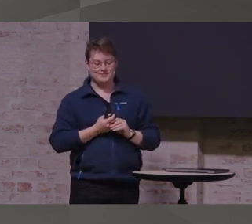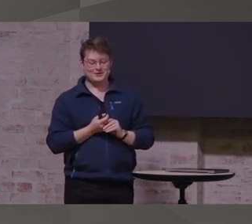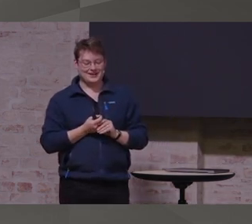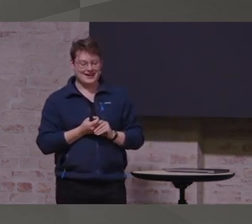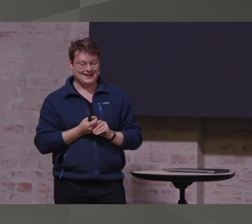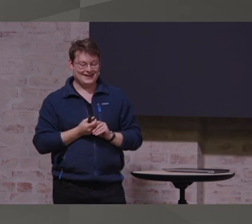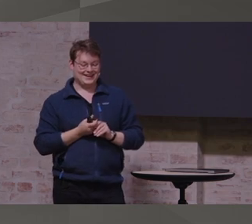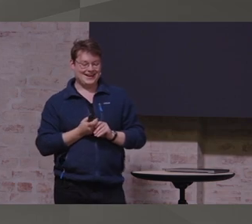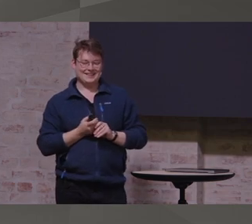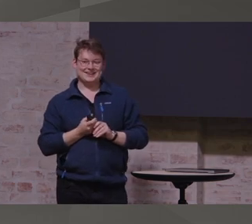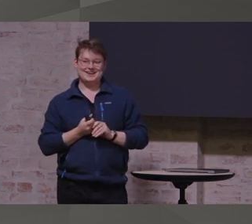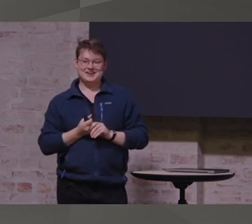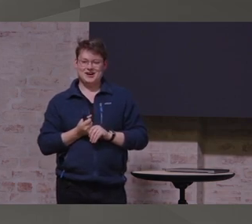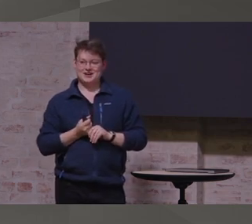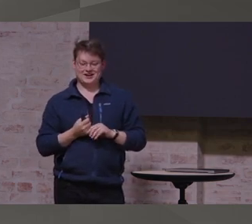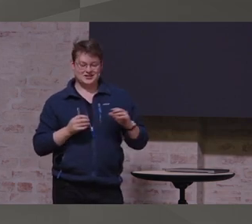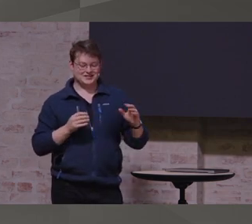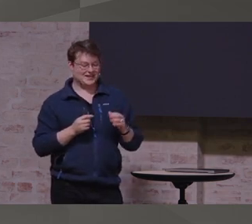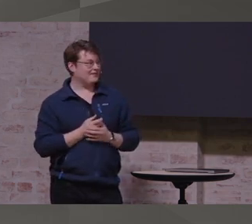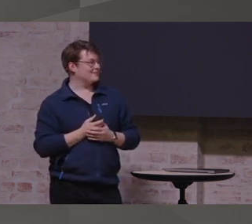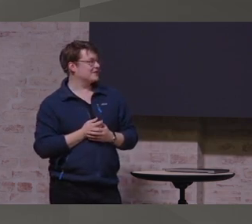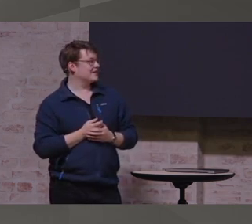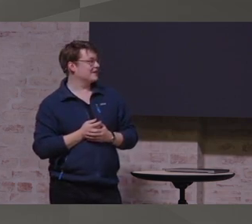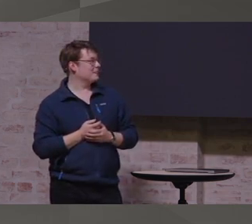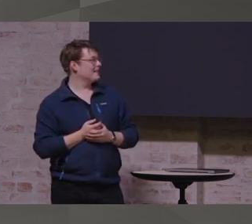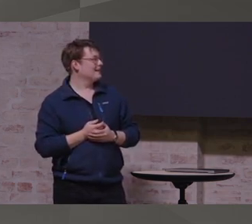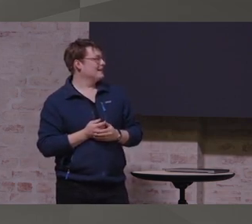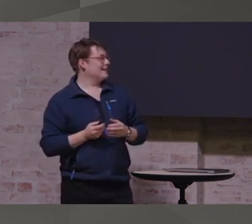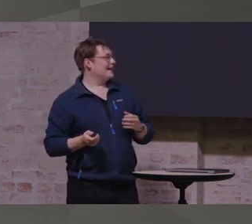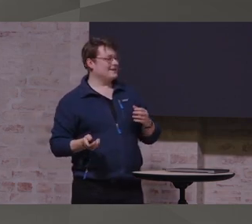hvor vi kan bruke det her enda. Annet enn kanskje skrekkfilmsjangeren da.